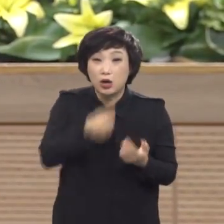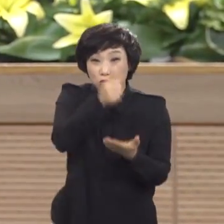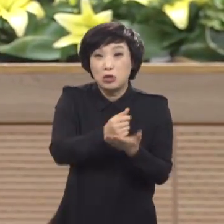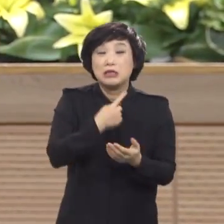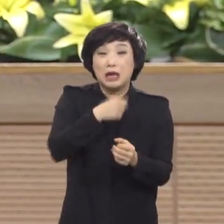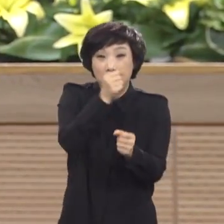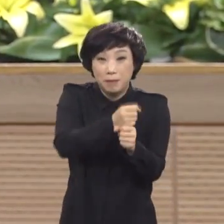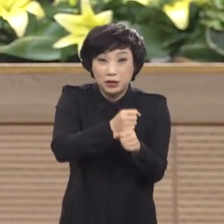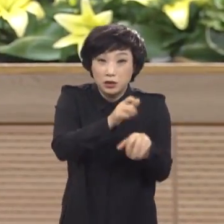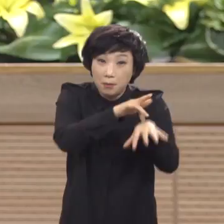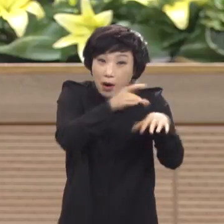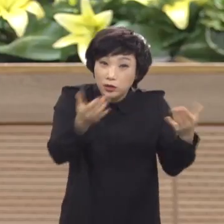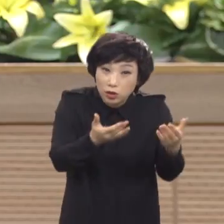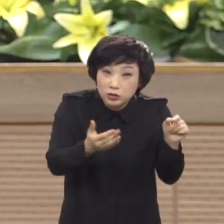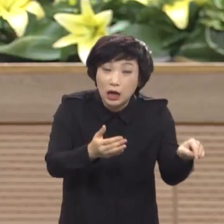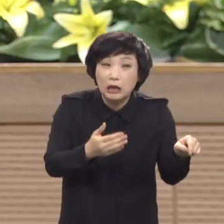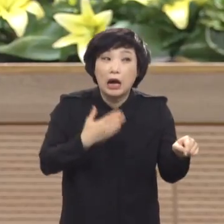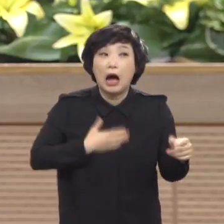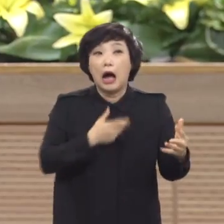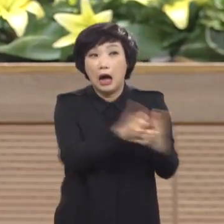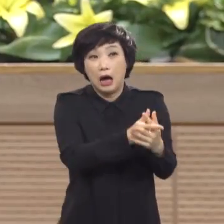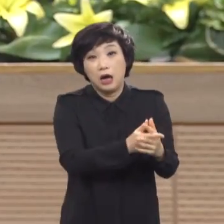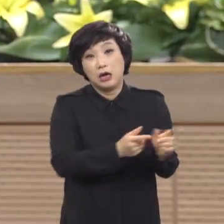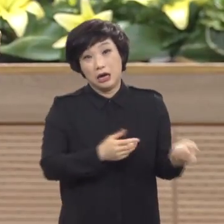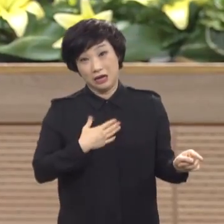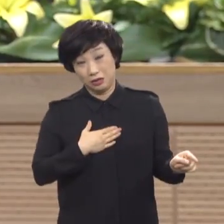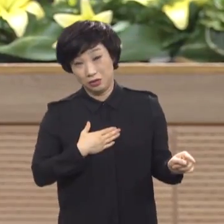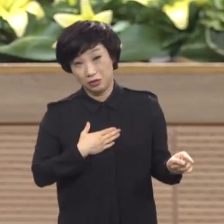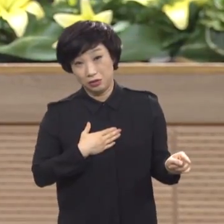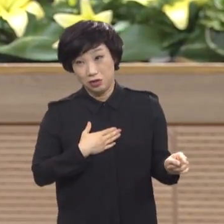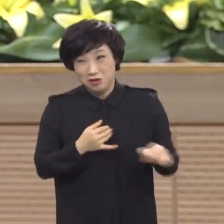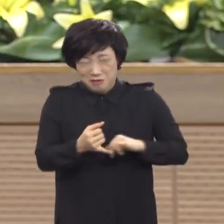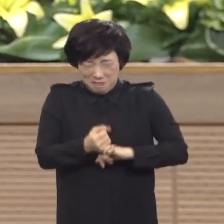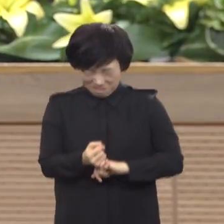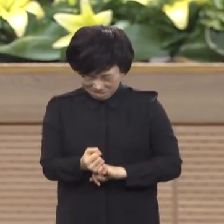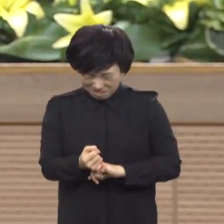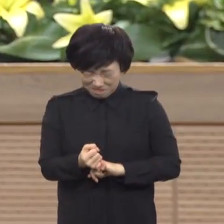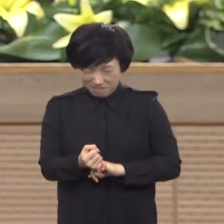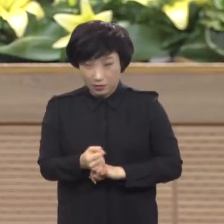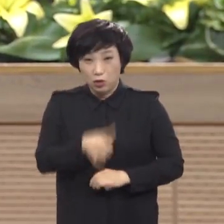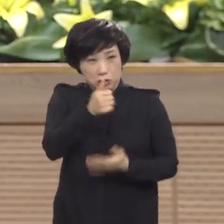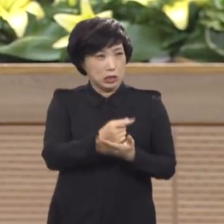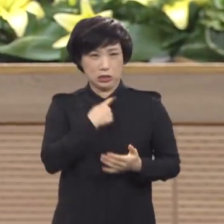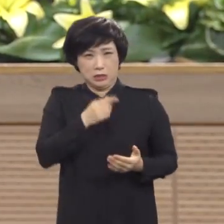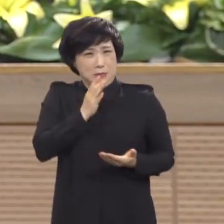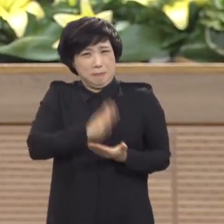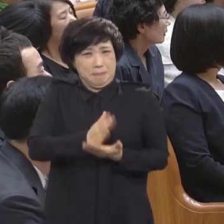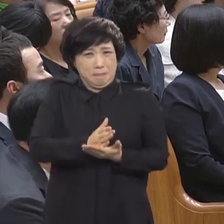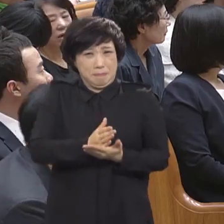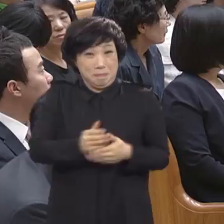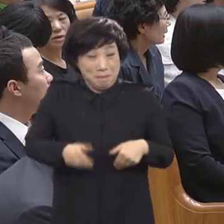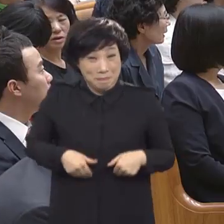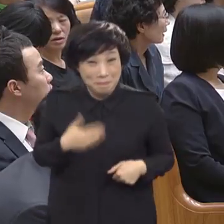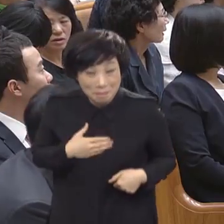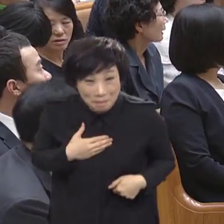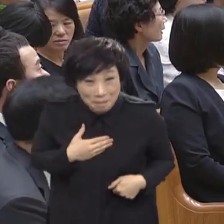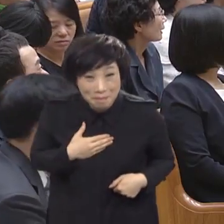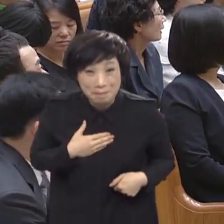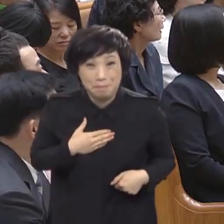죄짓게 하는 마귀 역사를 알고 무슨 일이 있어도 죄를 짓지 말아야 한다.